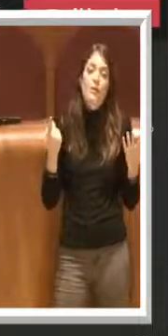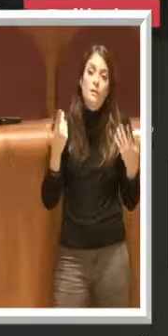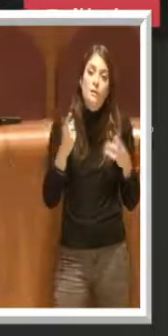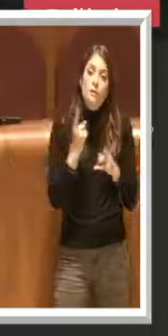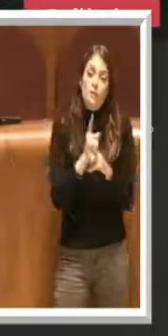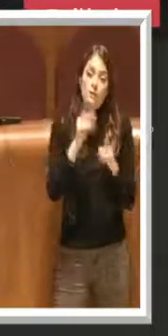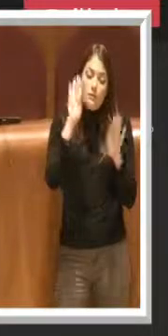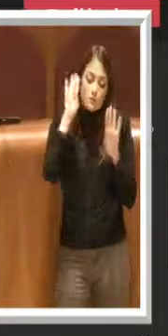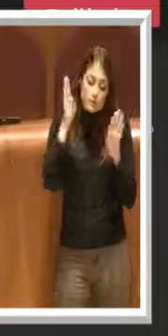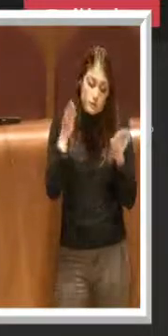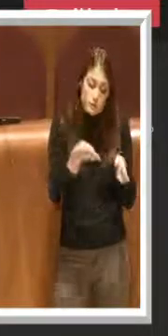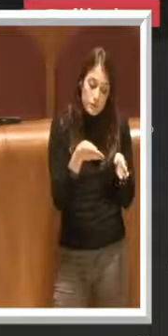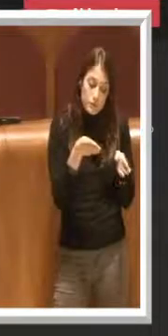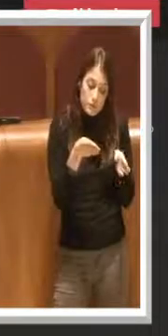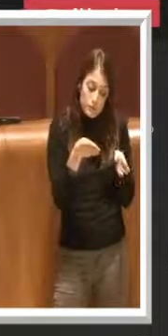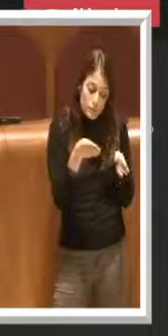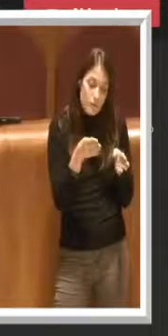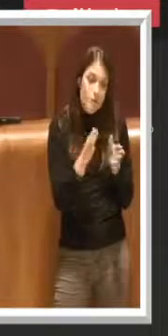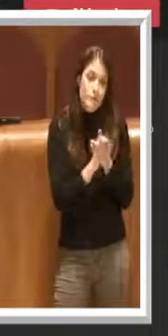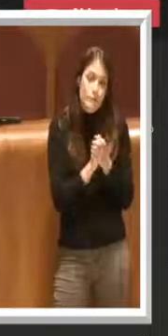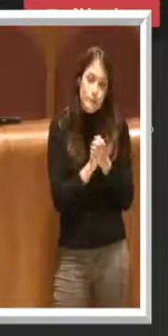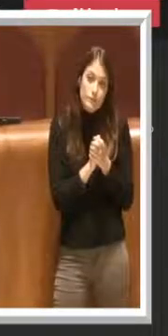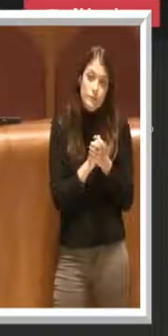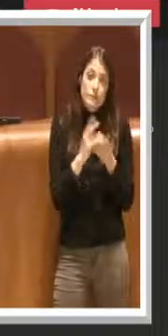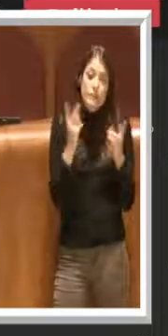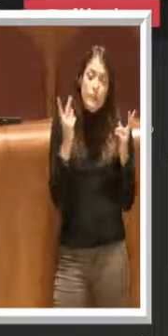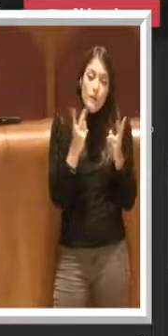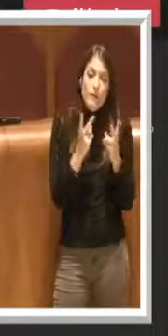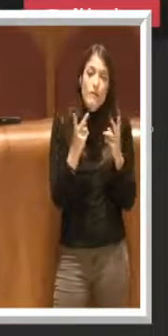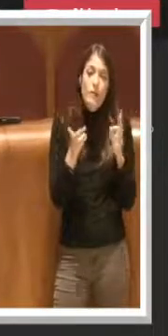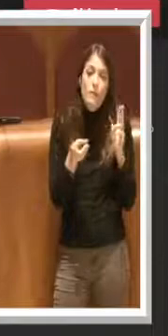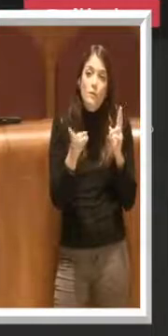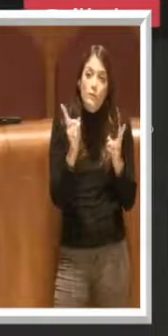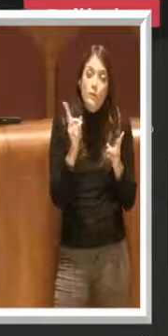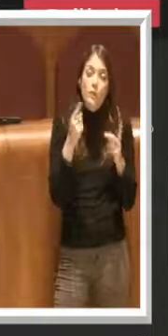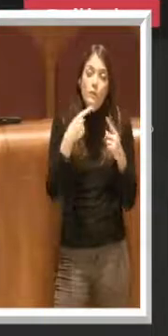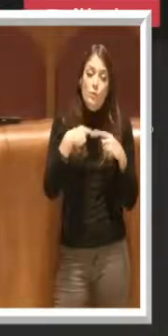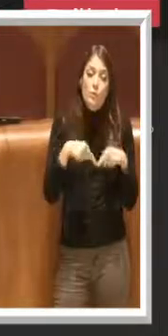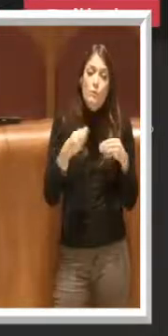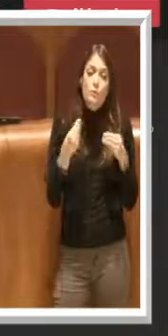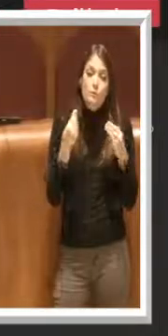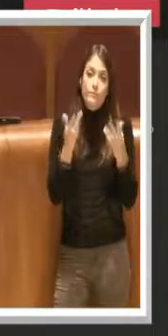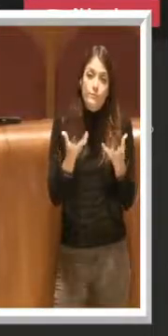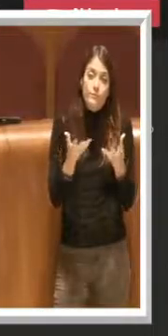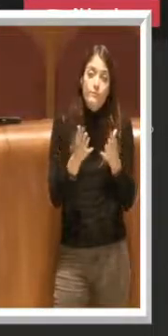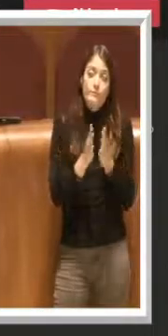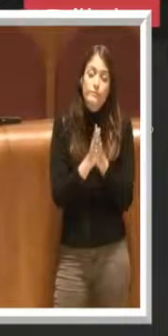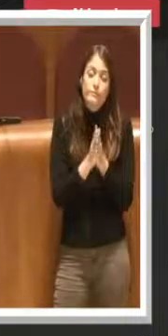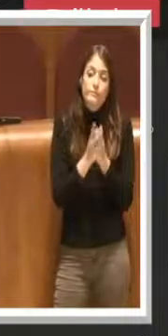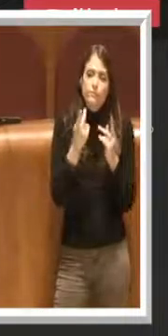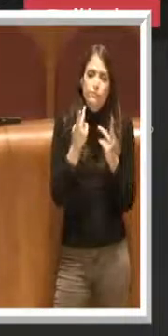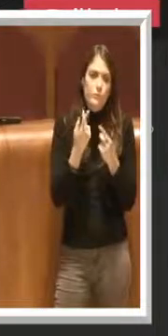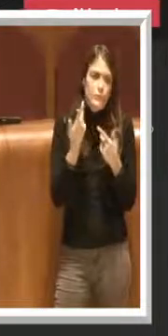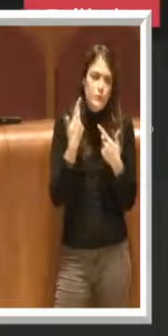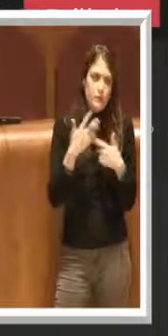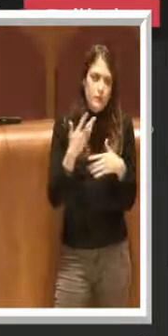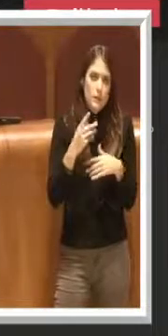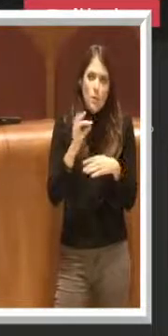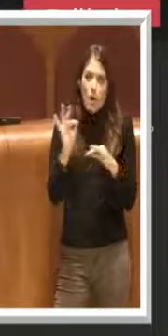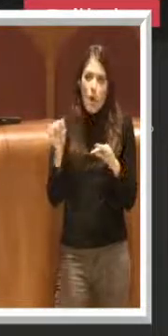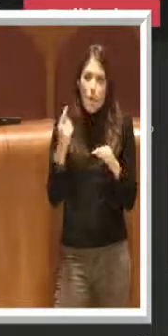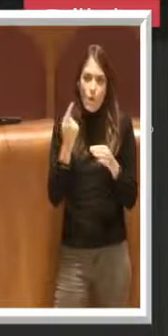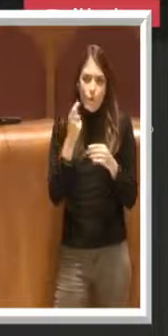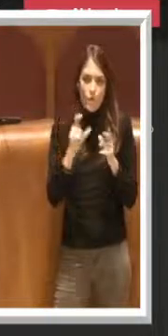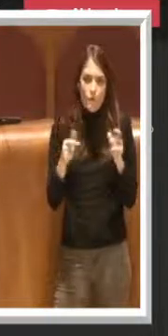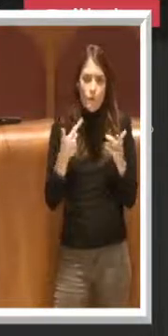in considerazione. E soprattutto poi chiediamo, visto che, come è stato ricordato da qualcuno